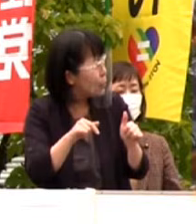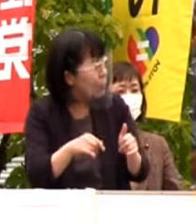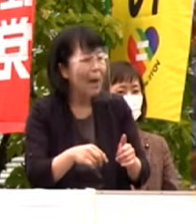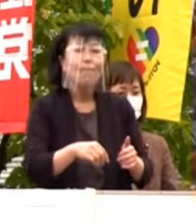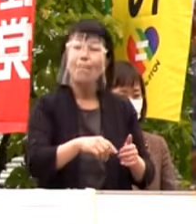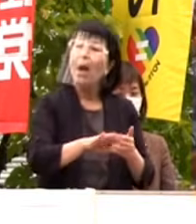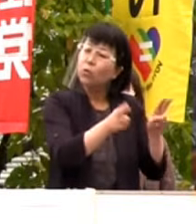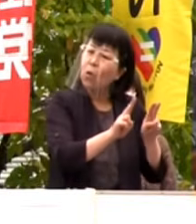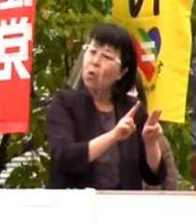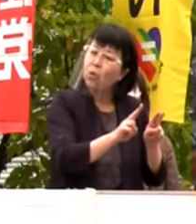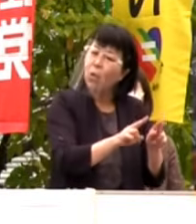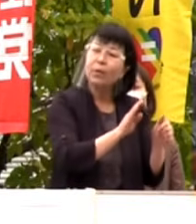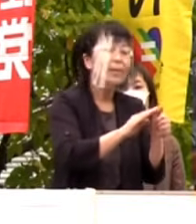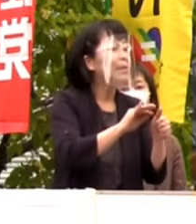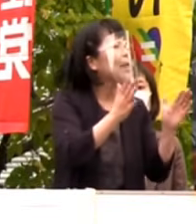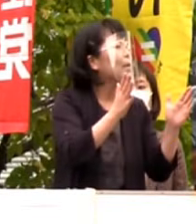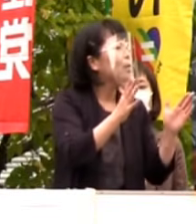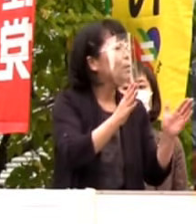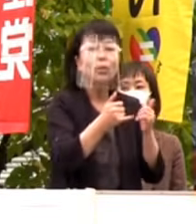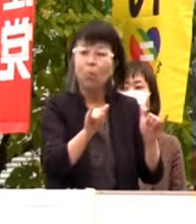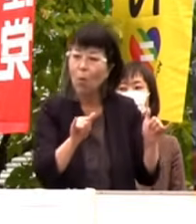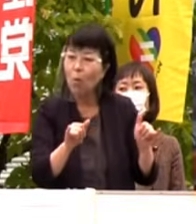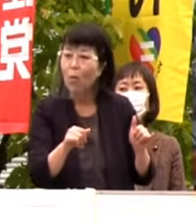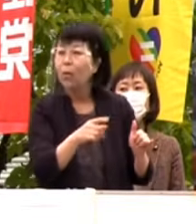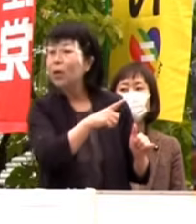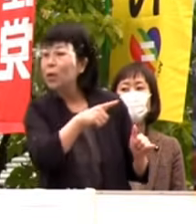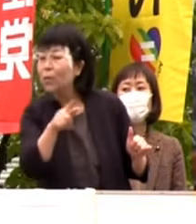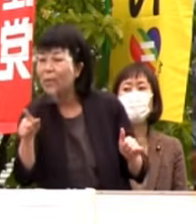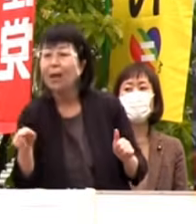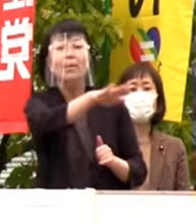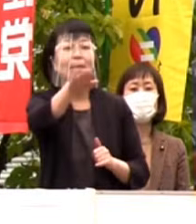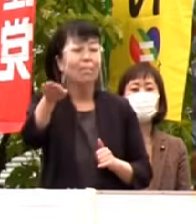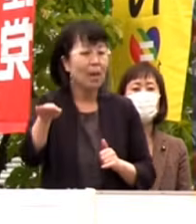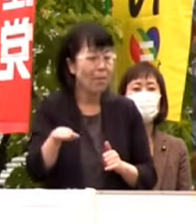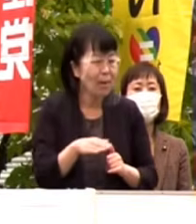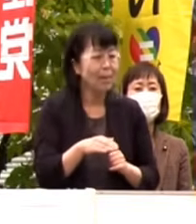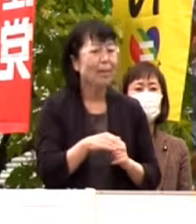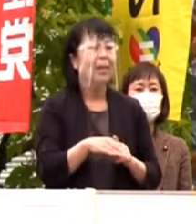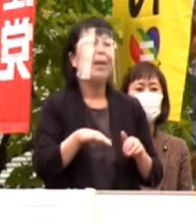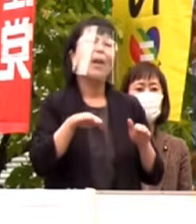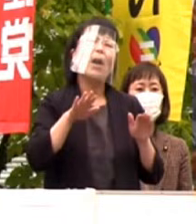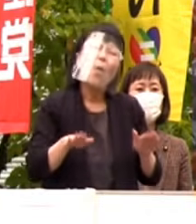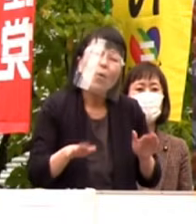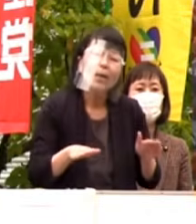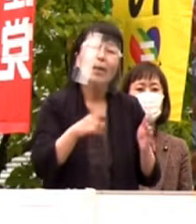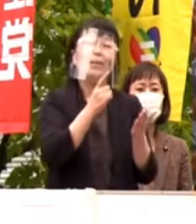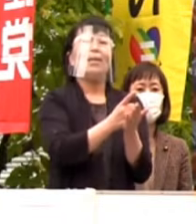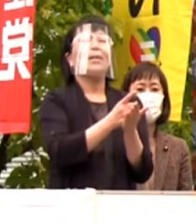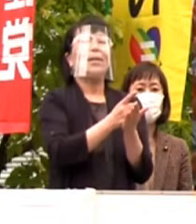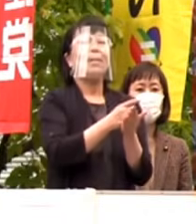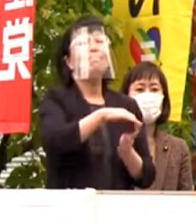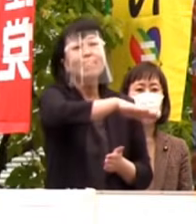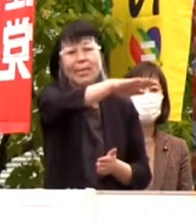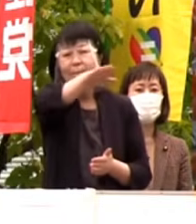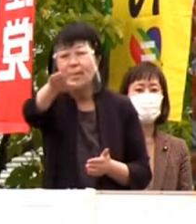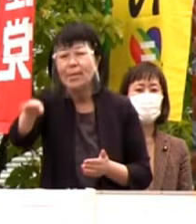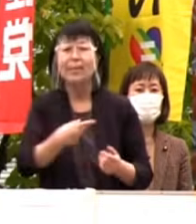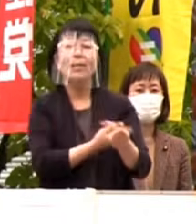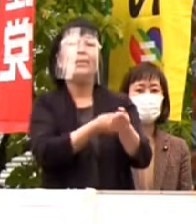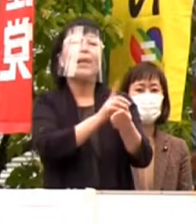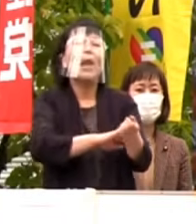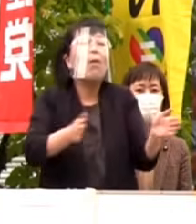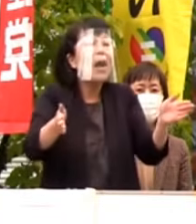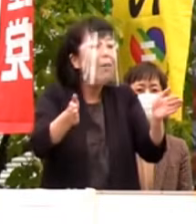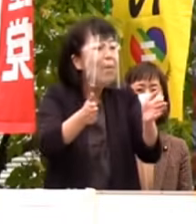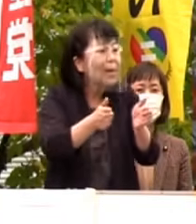しておられない方も、保守の立場の方々も、自民党支持の方も、今度ばかりはね、みんなで力を合わせて、この